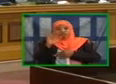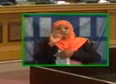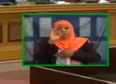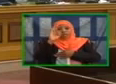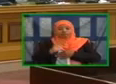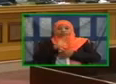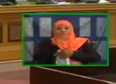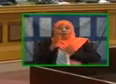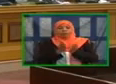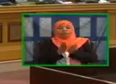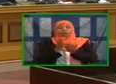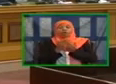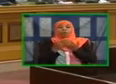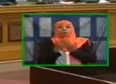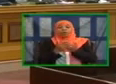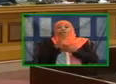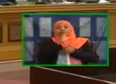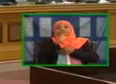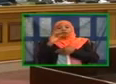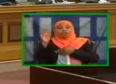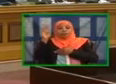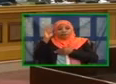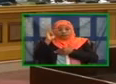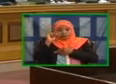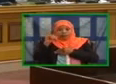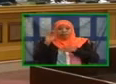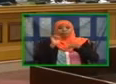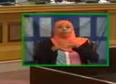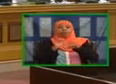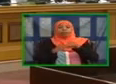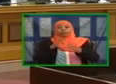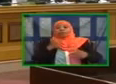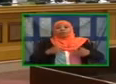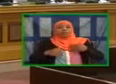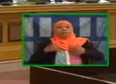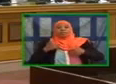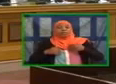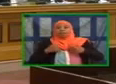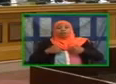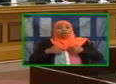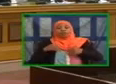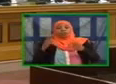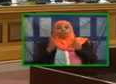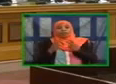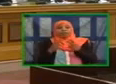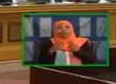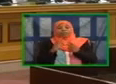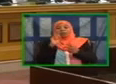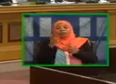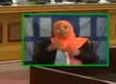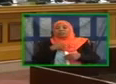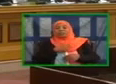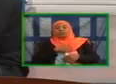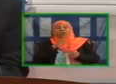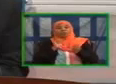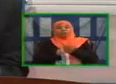wananchi wana CCM kwa jumla wasibabaishwe na wala wasihamanike na propaganda